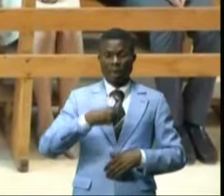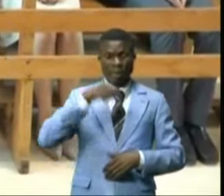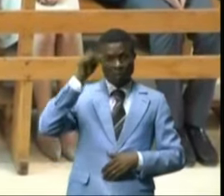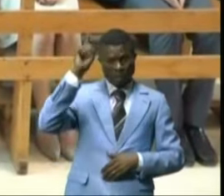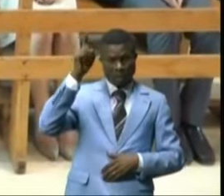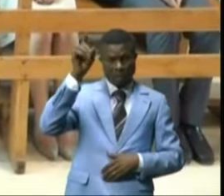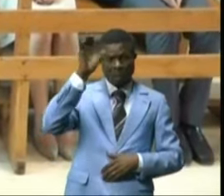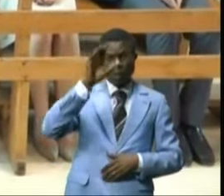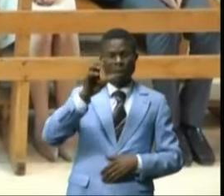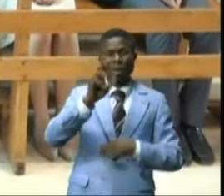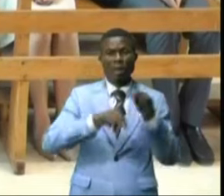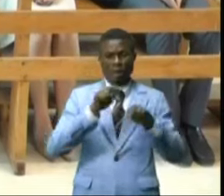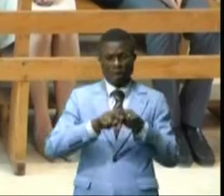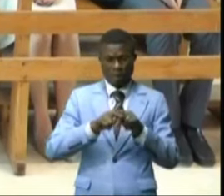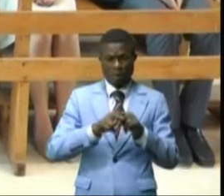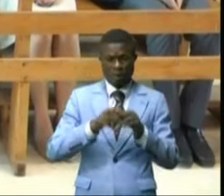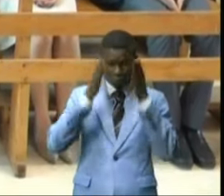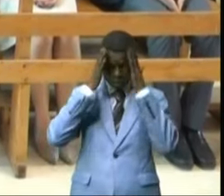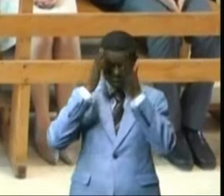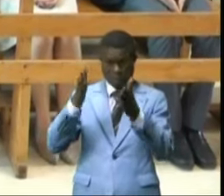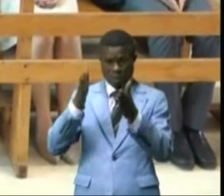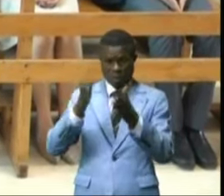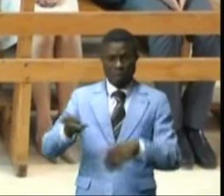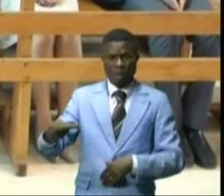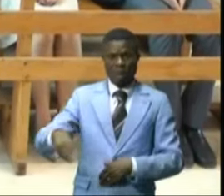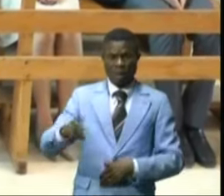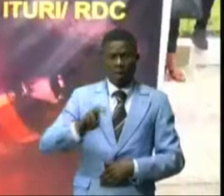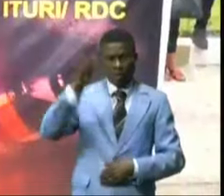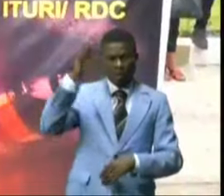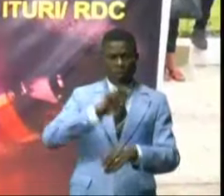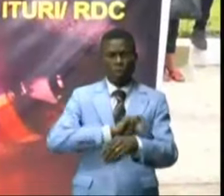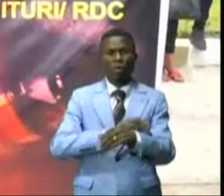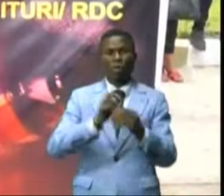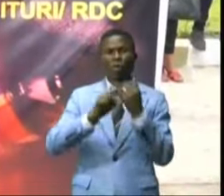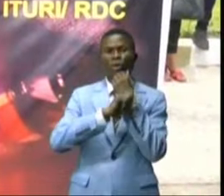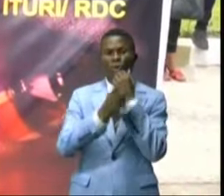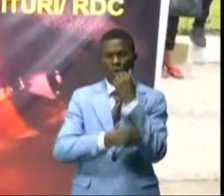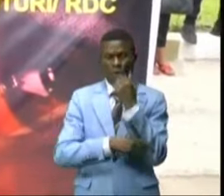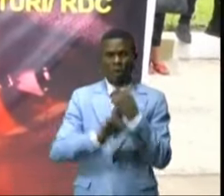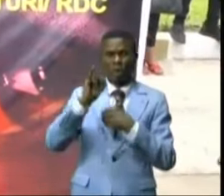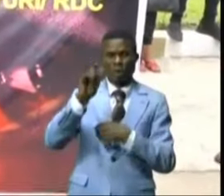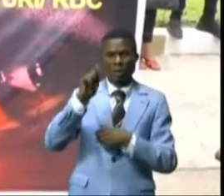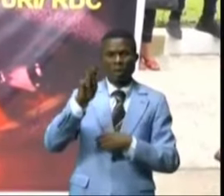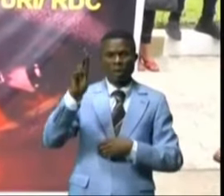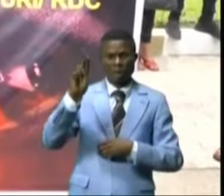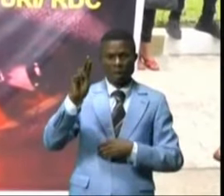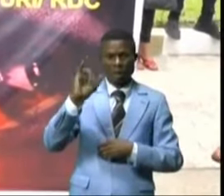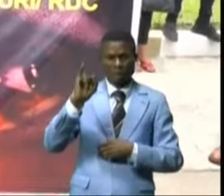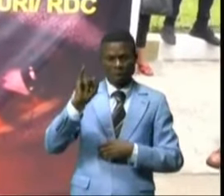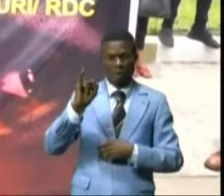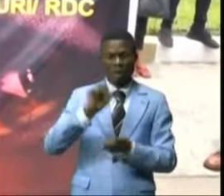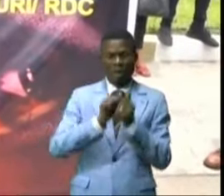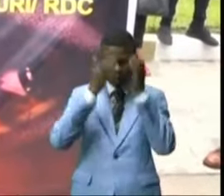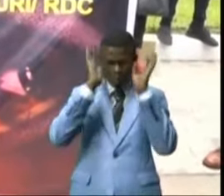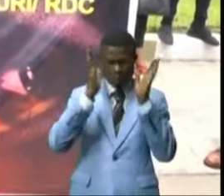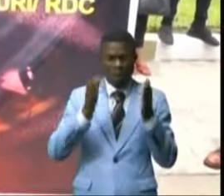internationale et nationale sont rivés vers la province du Nord Kivu, en Ituri, il se passe un drame en sourdine. Et nous sommes venus